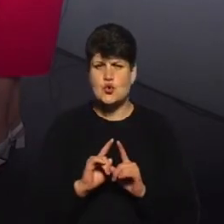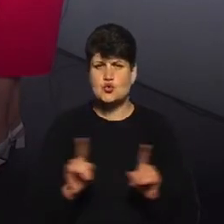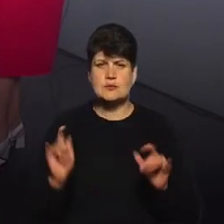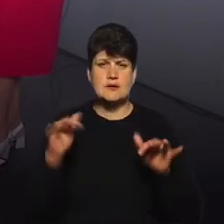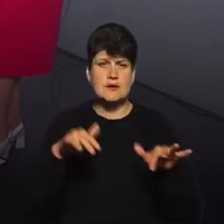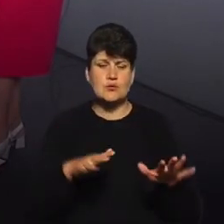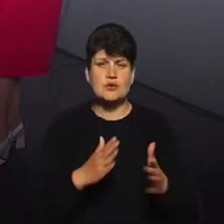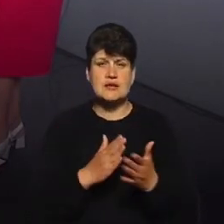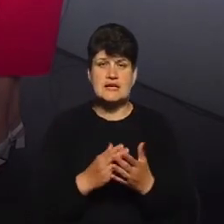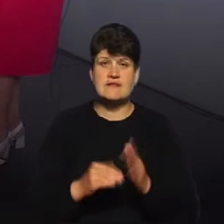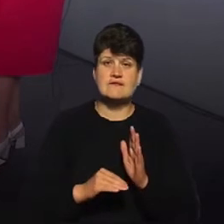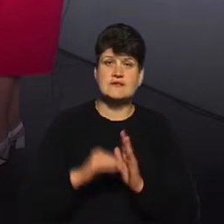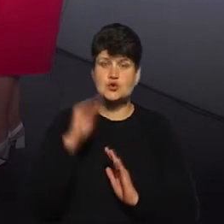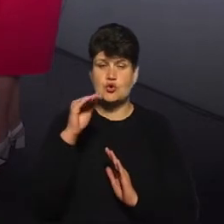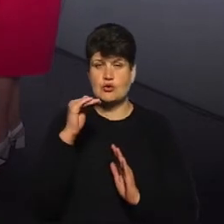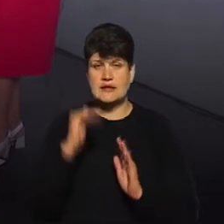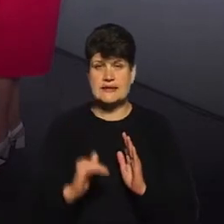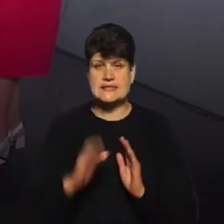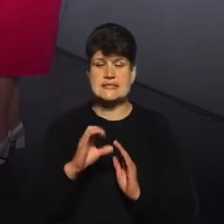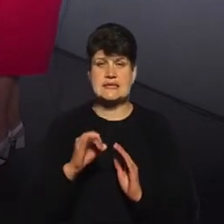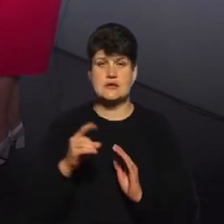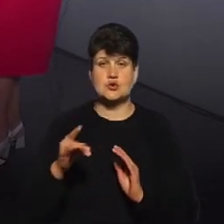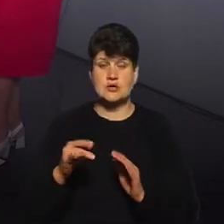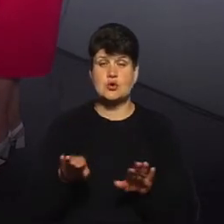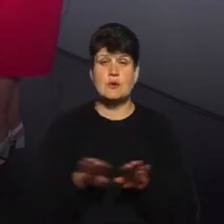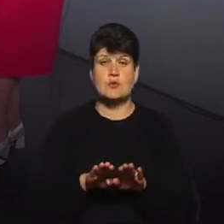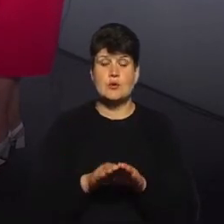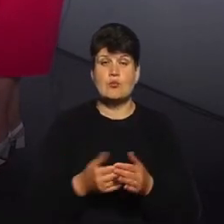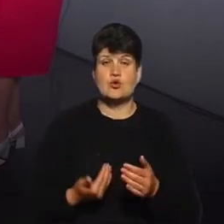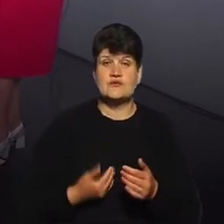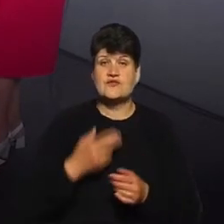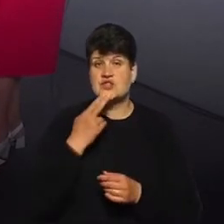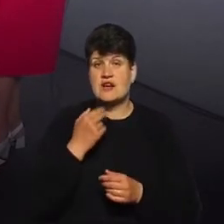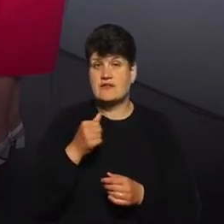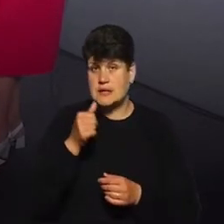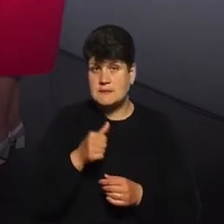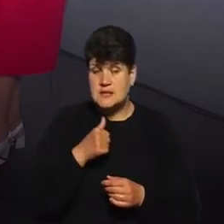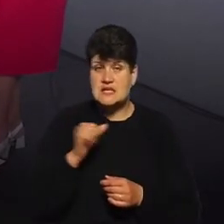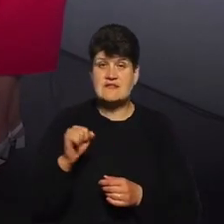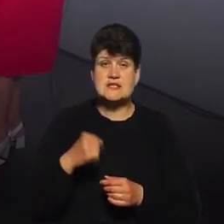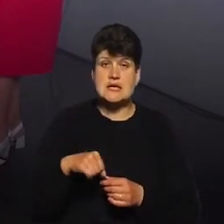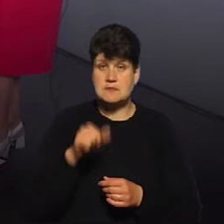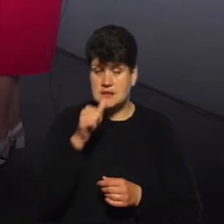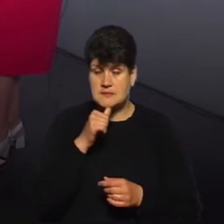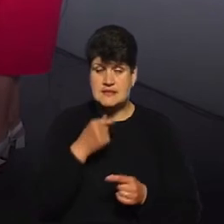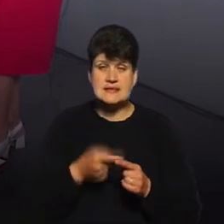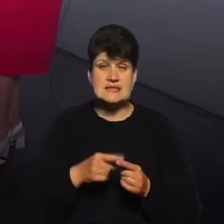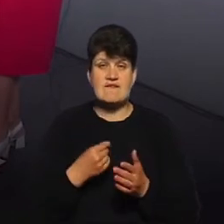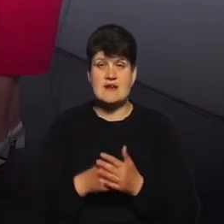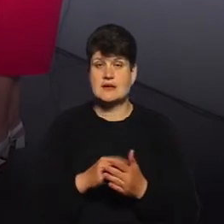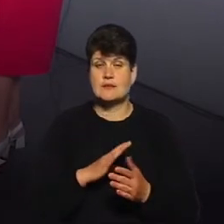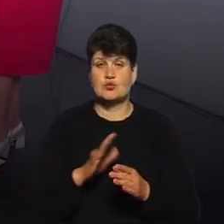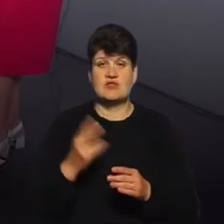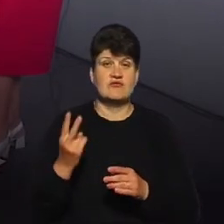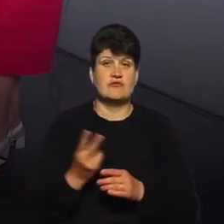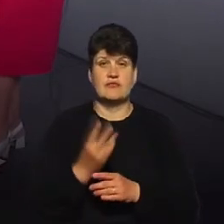низького сезону. Якщо ми порівнюємо проживання в червні місяці і в серпні місяці, ця вартість буде майже вдвічі